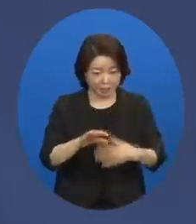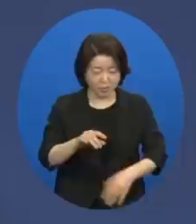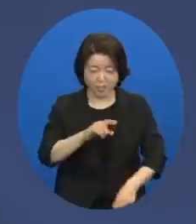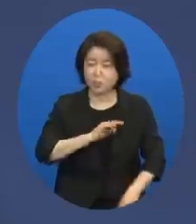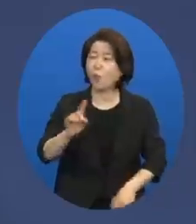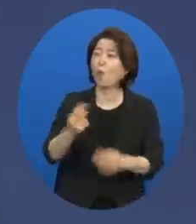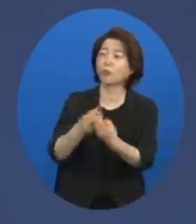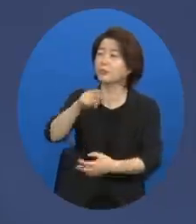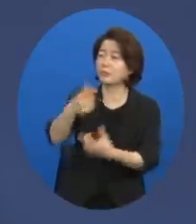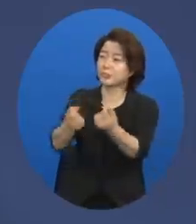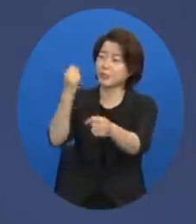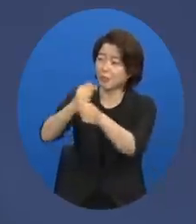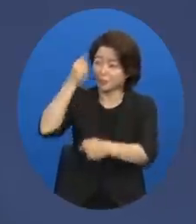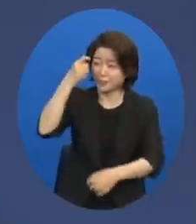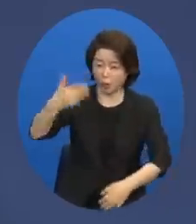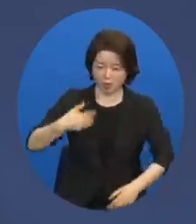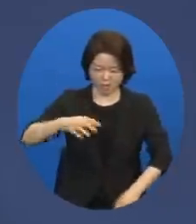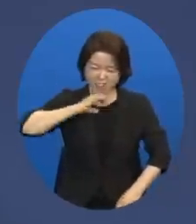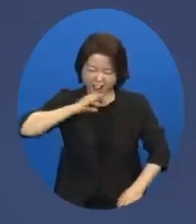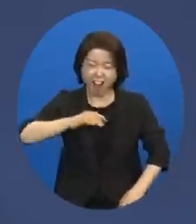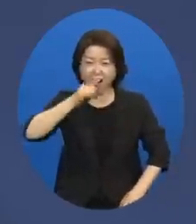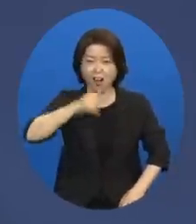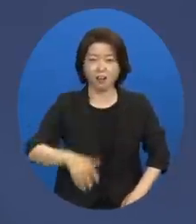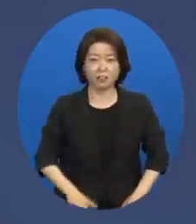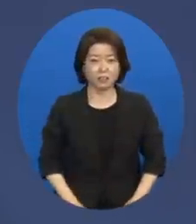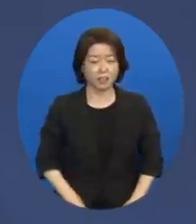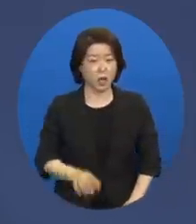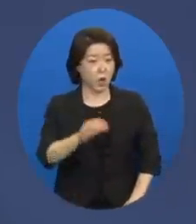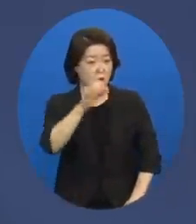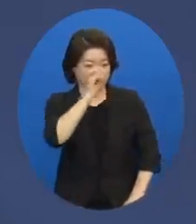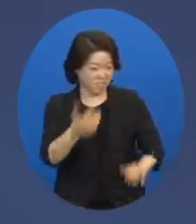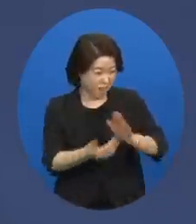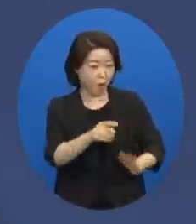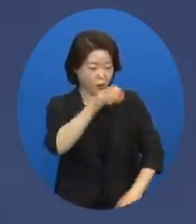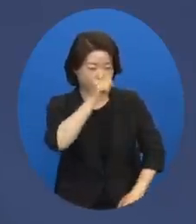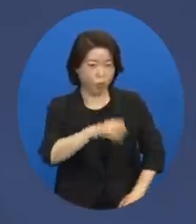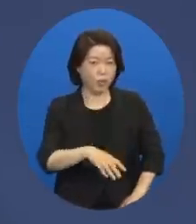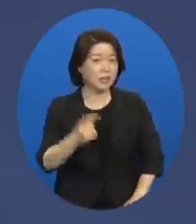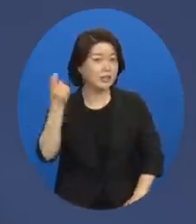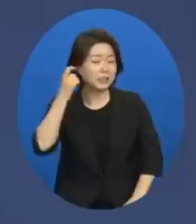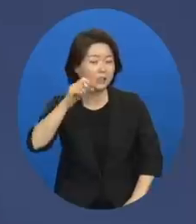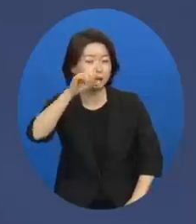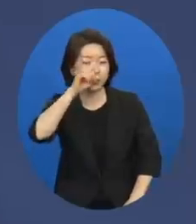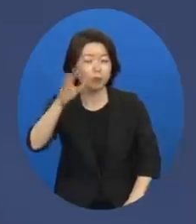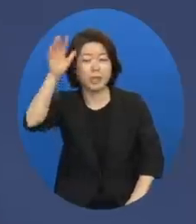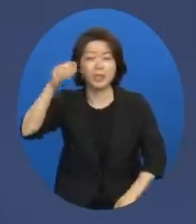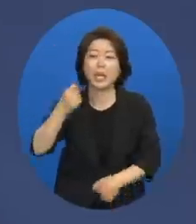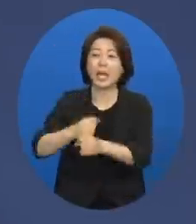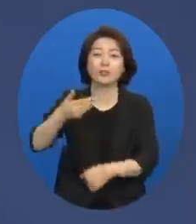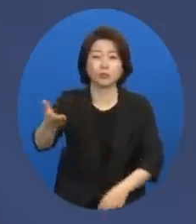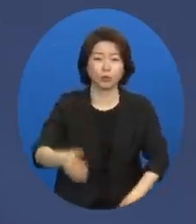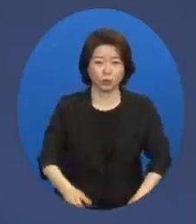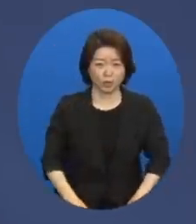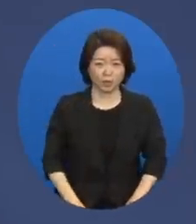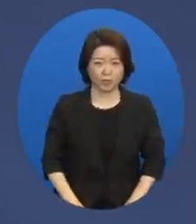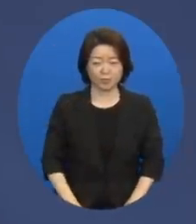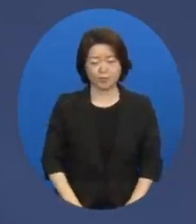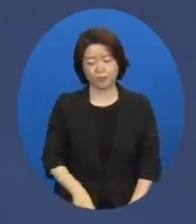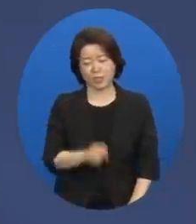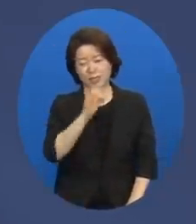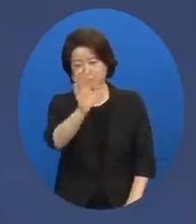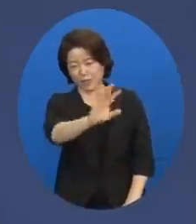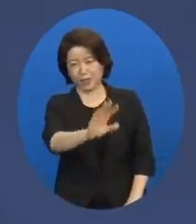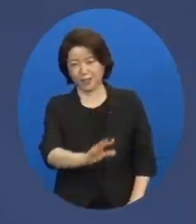짓느냐고 주여. 아니 그거보다 좋은 이름이 어디 있어. 듣기 좋은 이름이면 개 이름 지어주래 뭐 이렇게 하고 또 막 말을